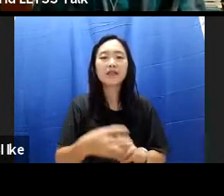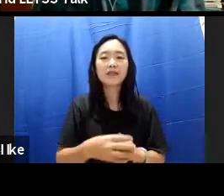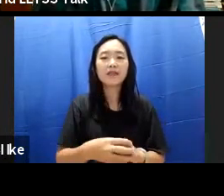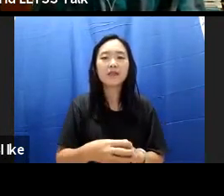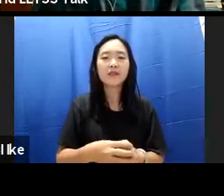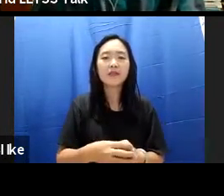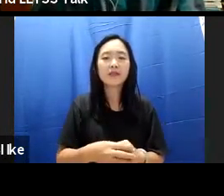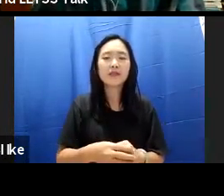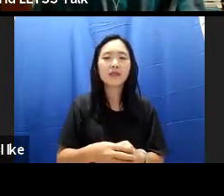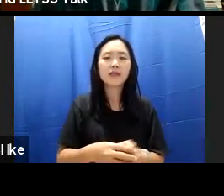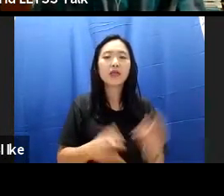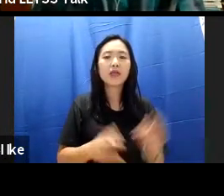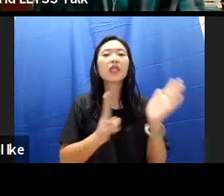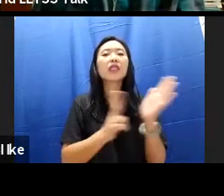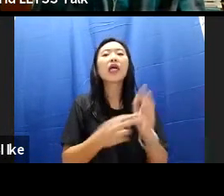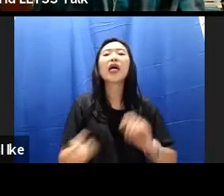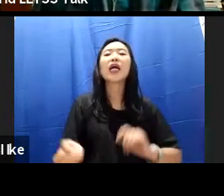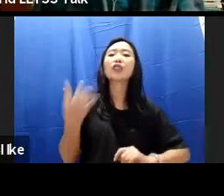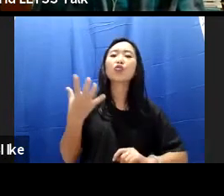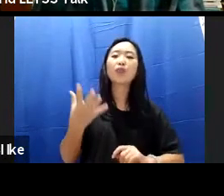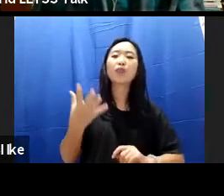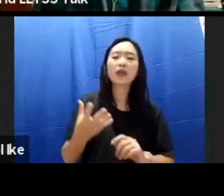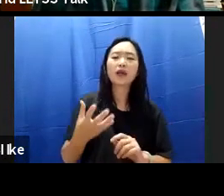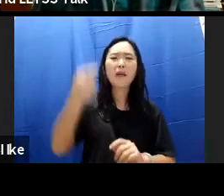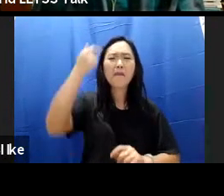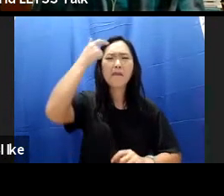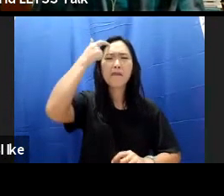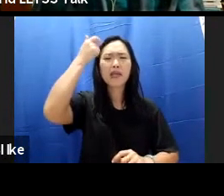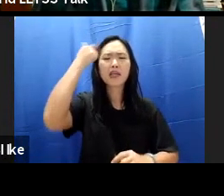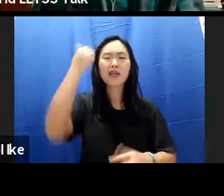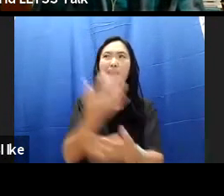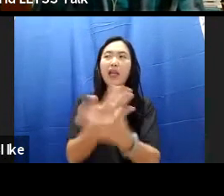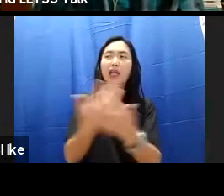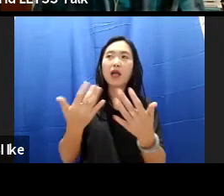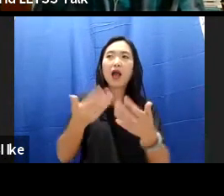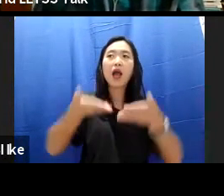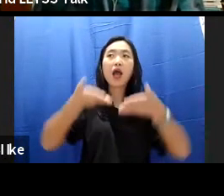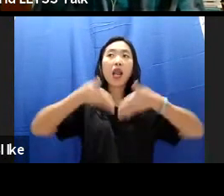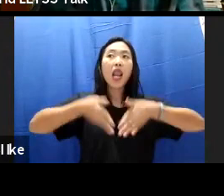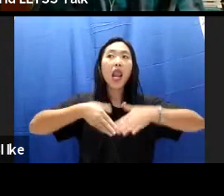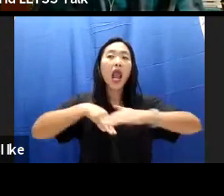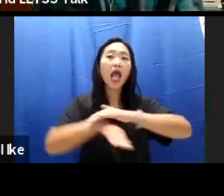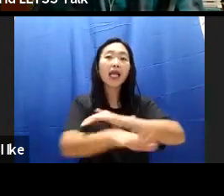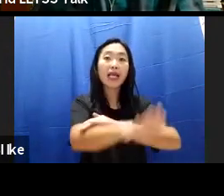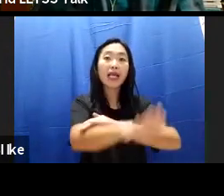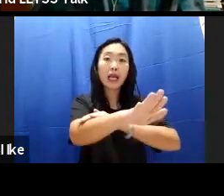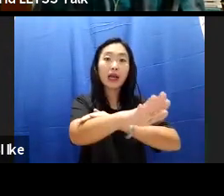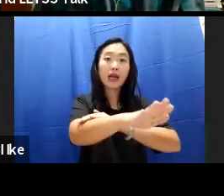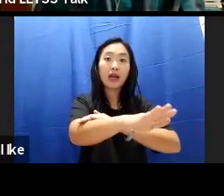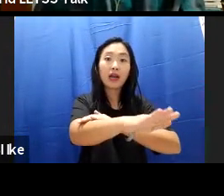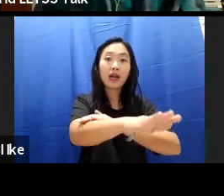Para narasumber ini menganggap bahwa mereka terlahir sebagai feminis gitu. Wah,